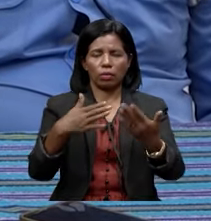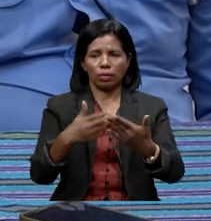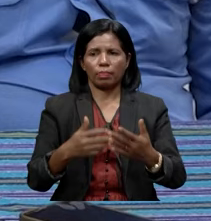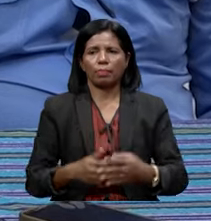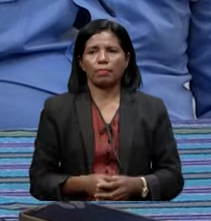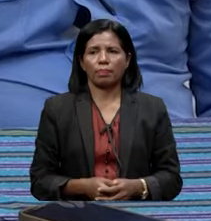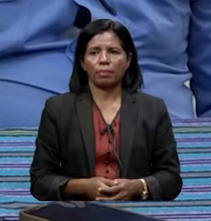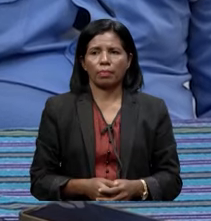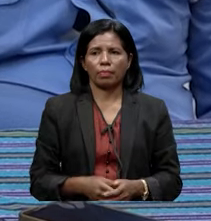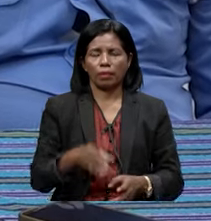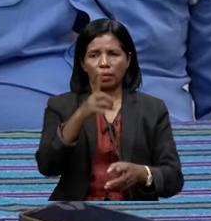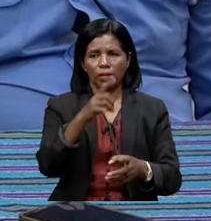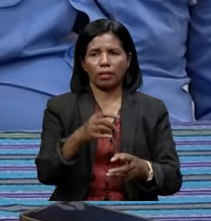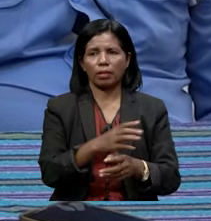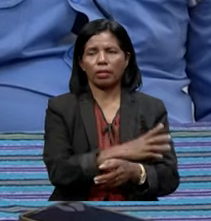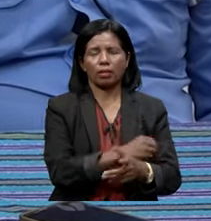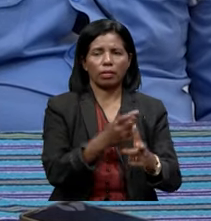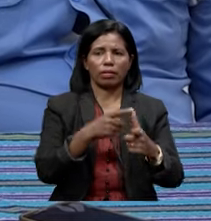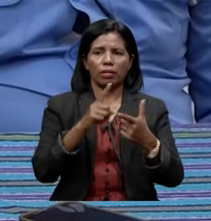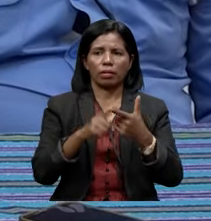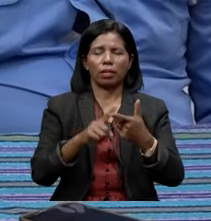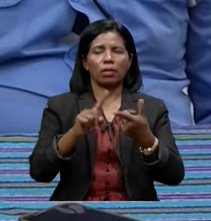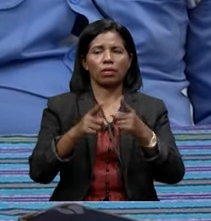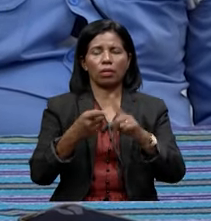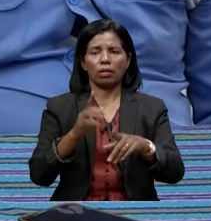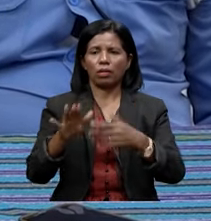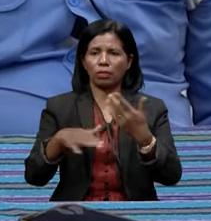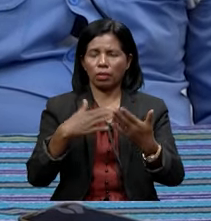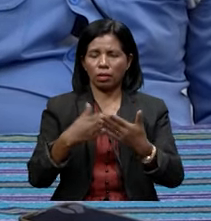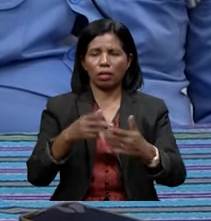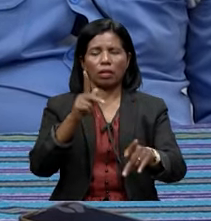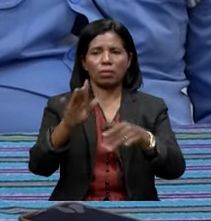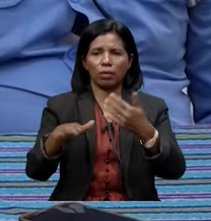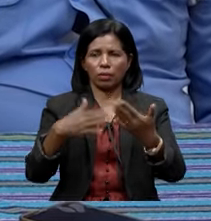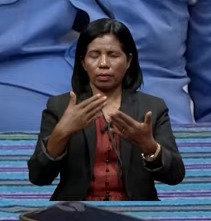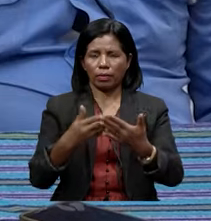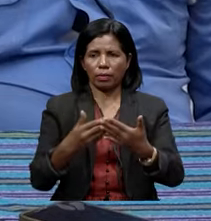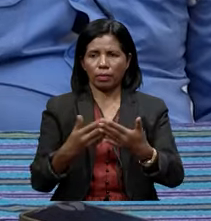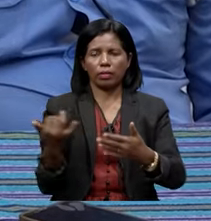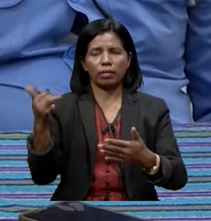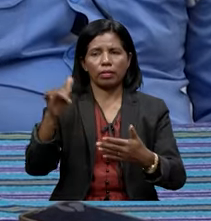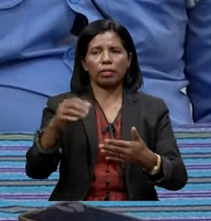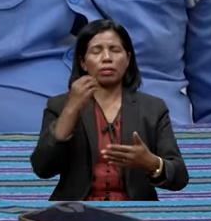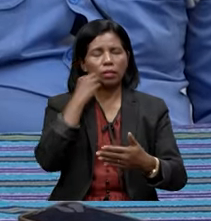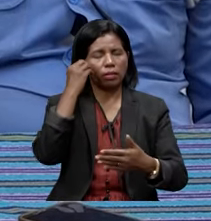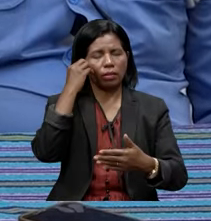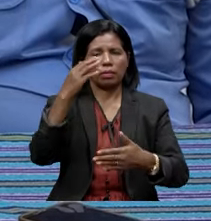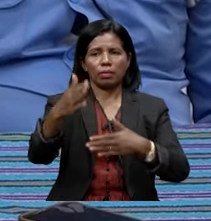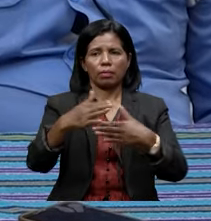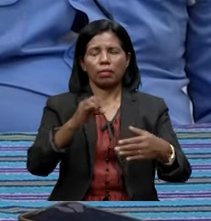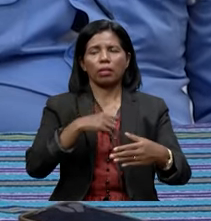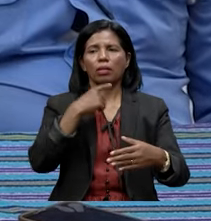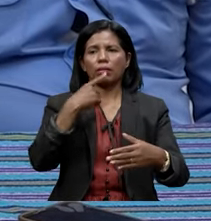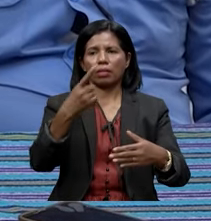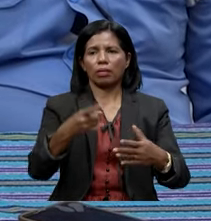iha liliu iha kapital liliu maluk sira, komunidad sira, hirak nebe mak hela iha fati nebe mak hau mensiona